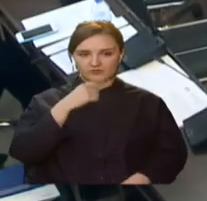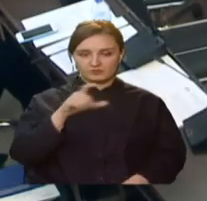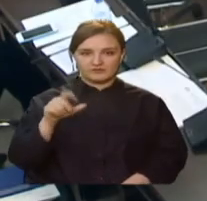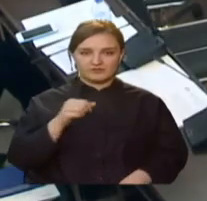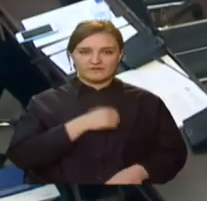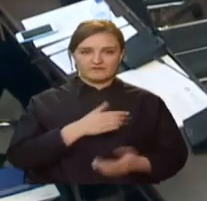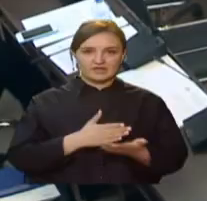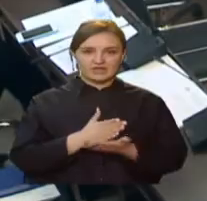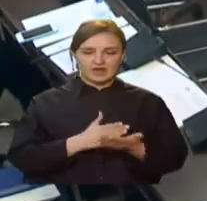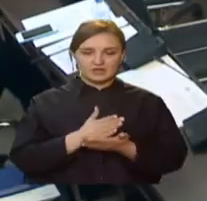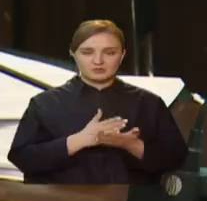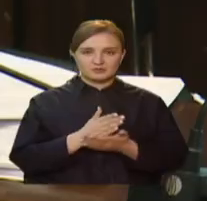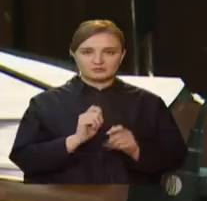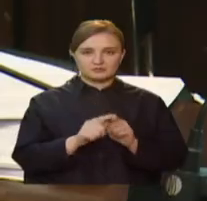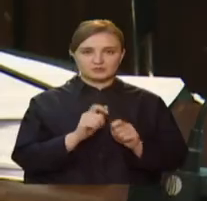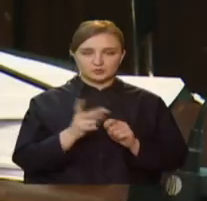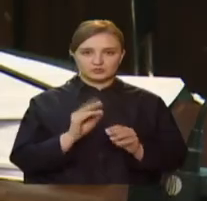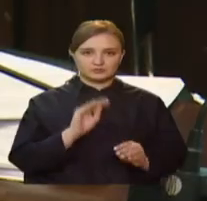ադարջևի